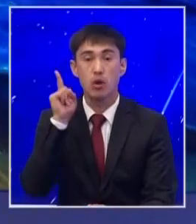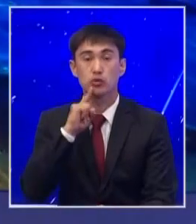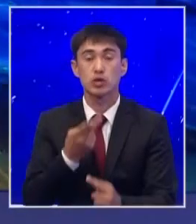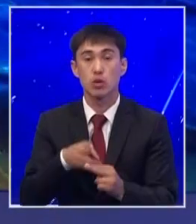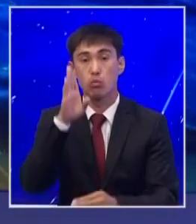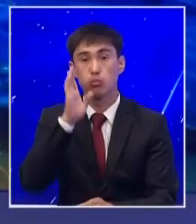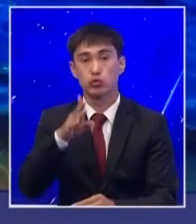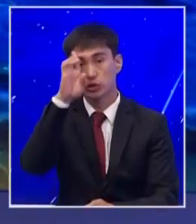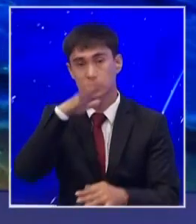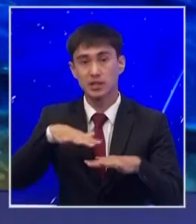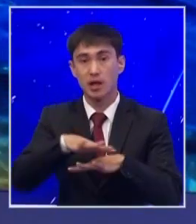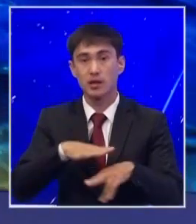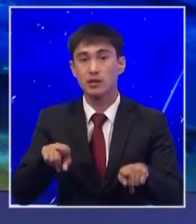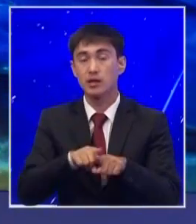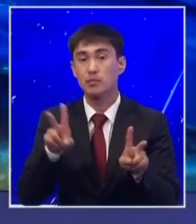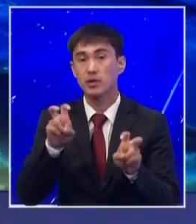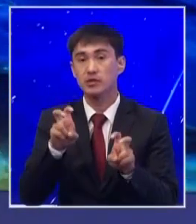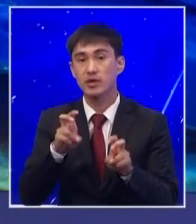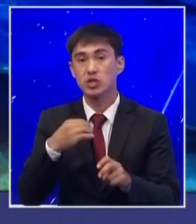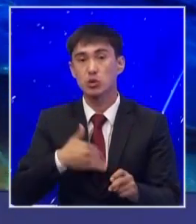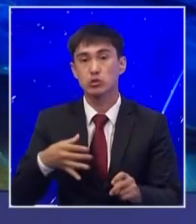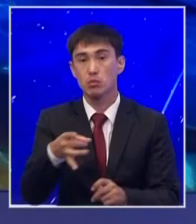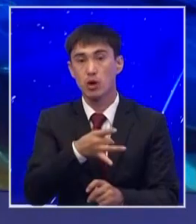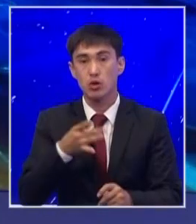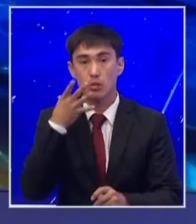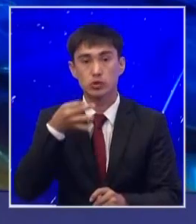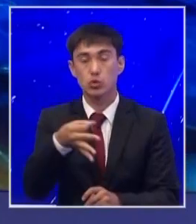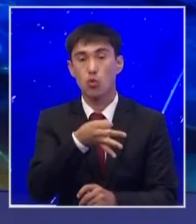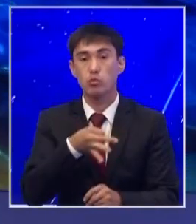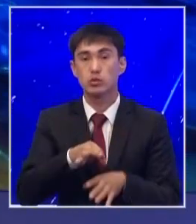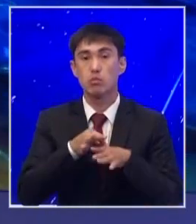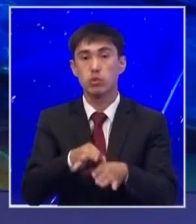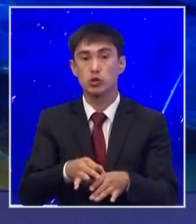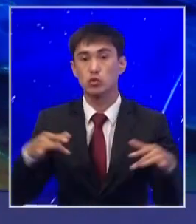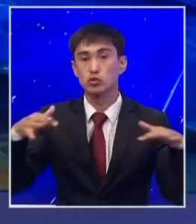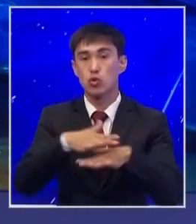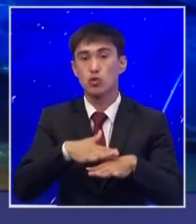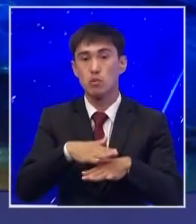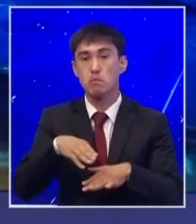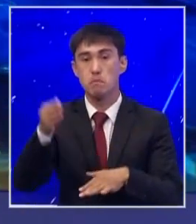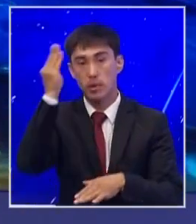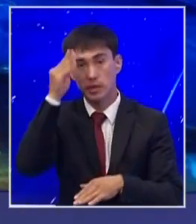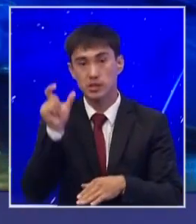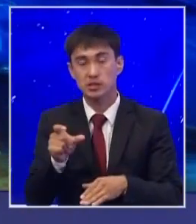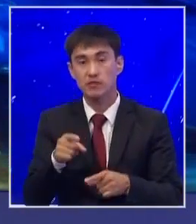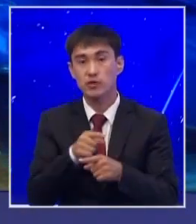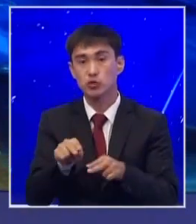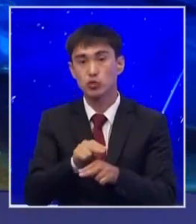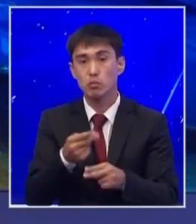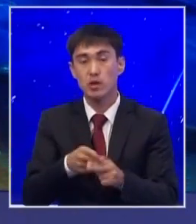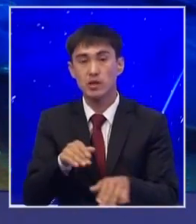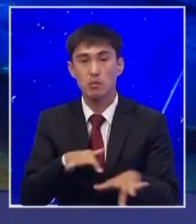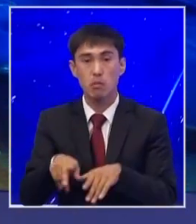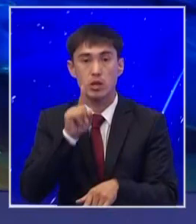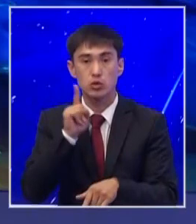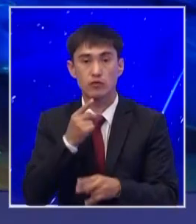Молодежь – это будущее страны. Под таким названием в Жамбылском районе Алматинской области прошел слет методистов-инструкторов по делам